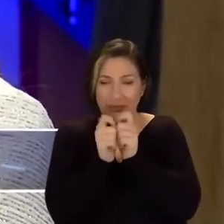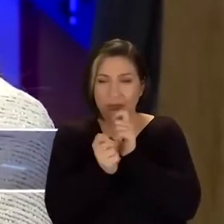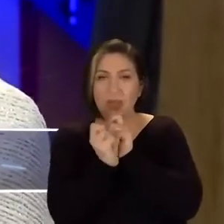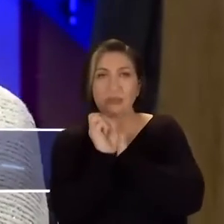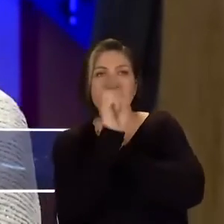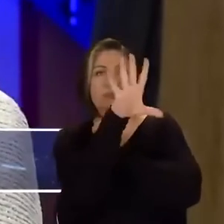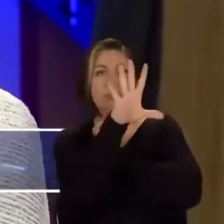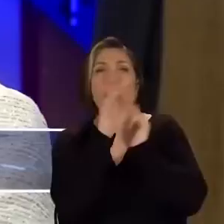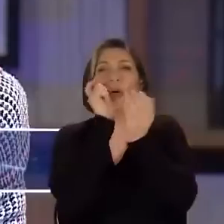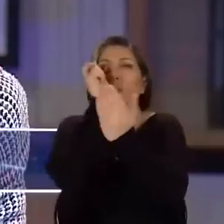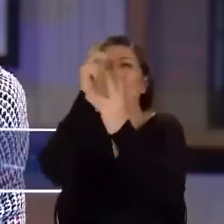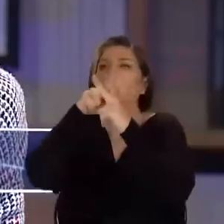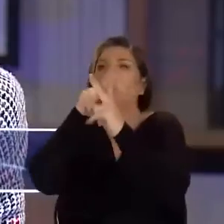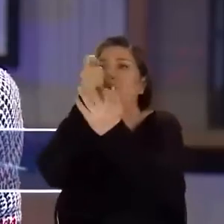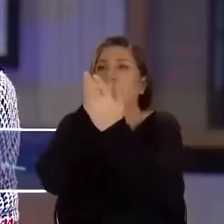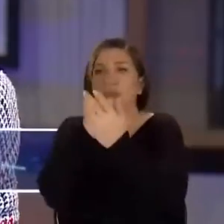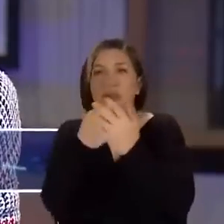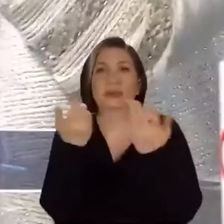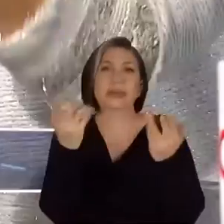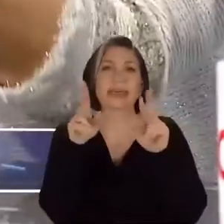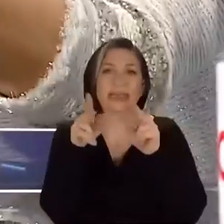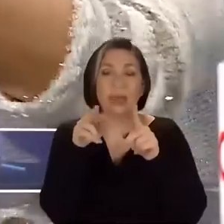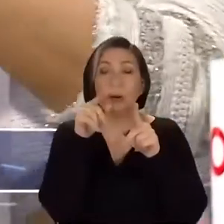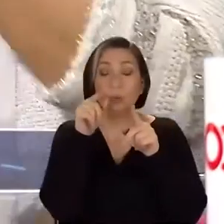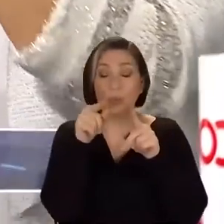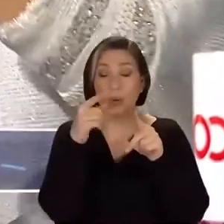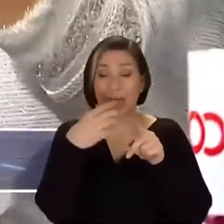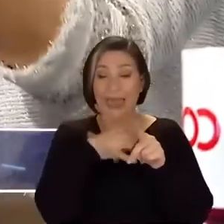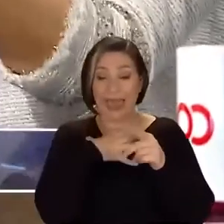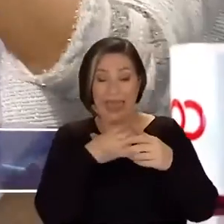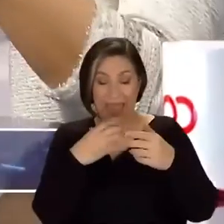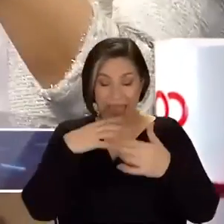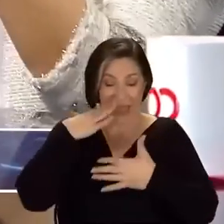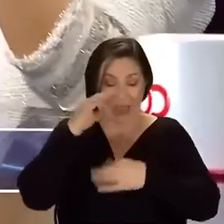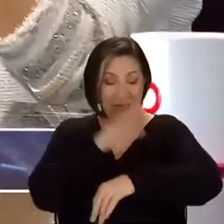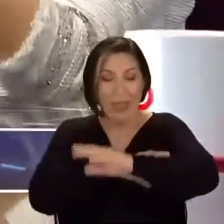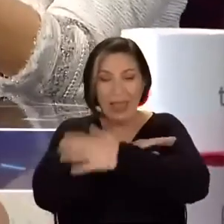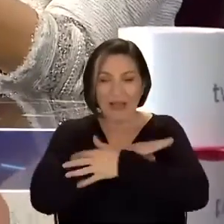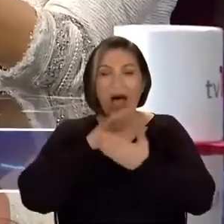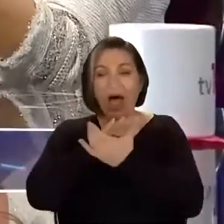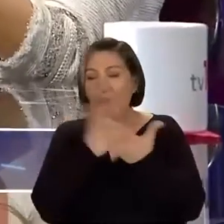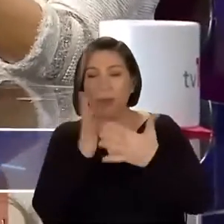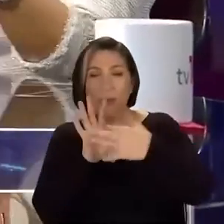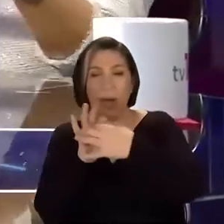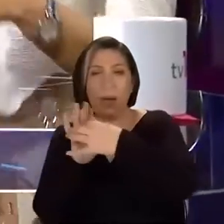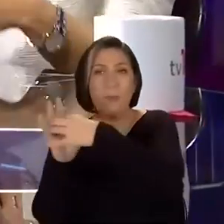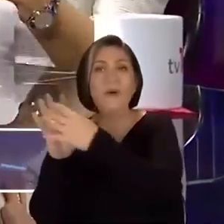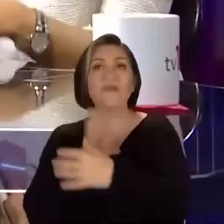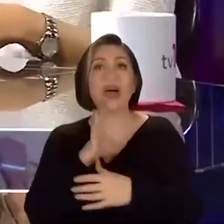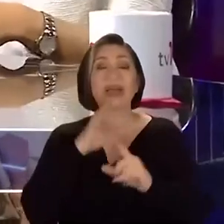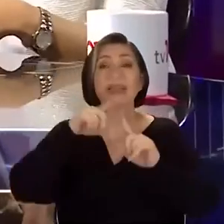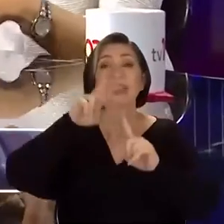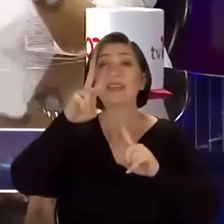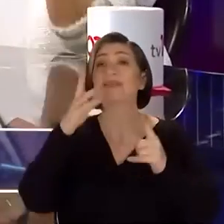tıklayarak yapıyoruz. Şimdi teknolojinin işte bu insan uzuvlarının uzantısıyla çığır açması, bir şeyleri yapması derken